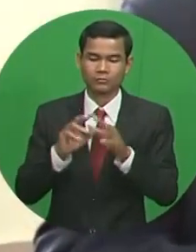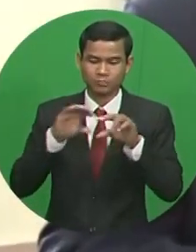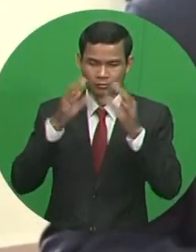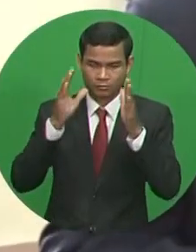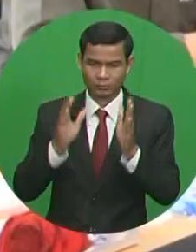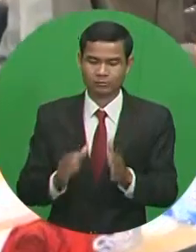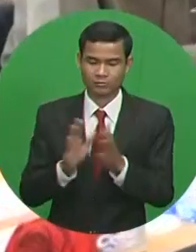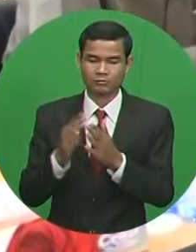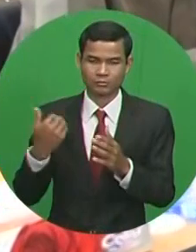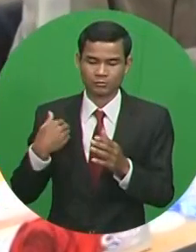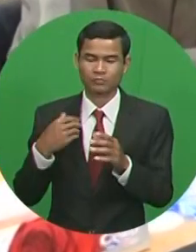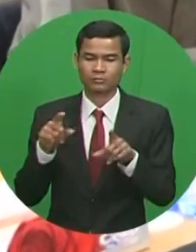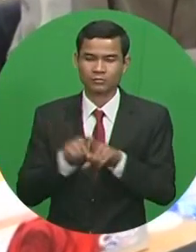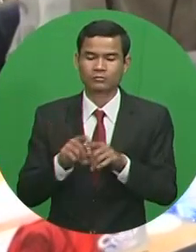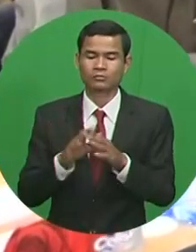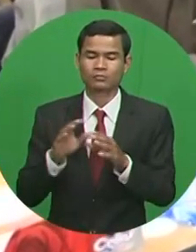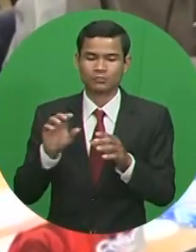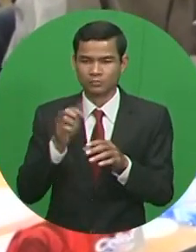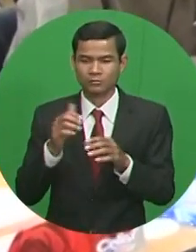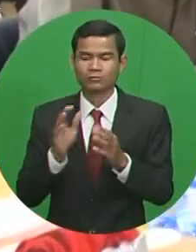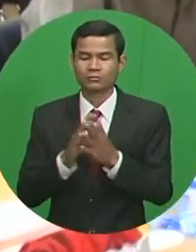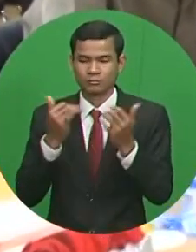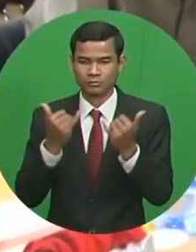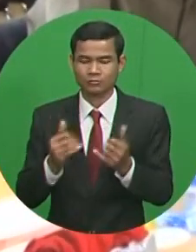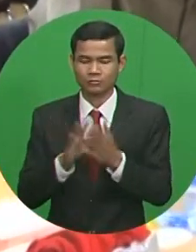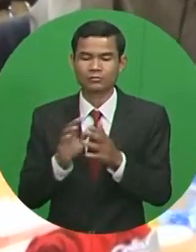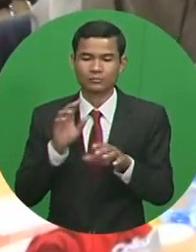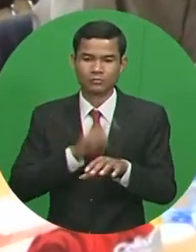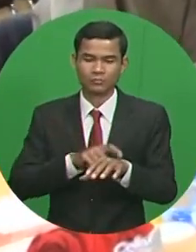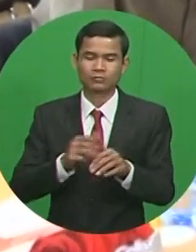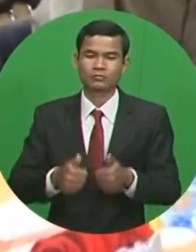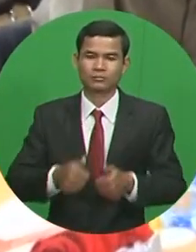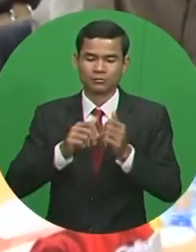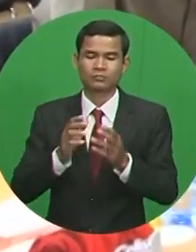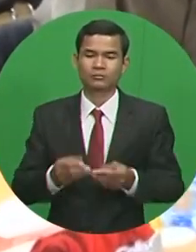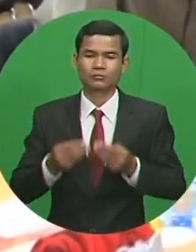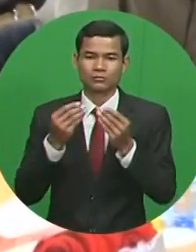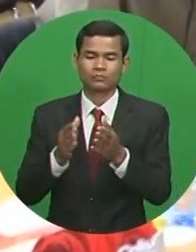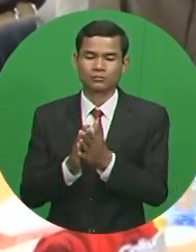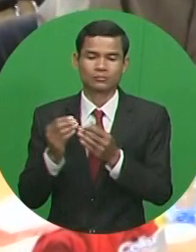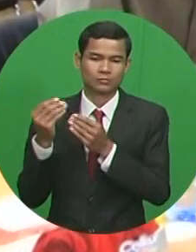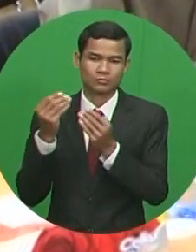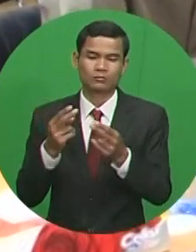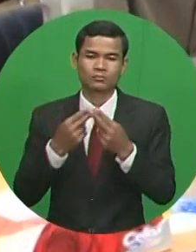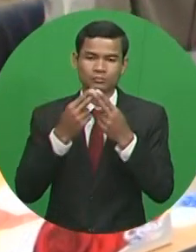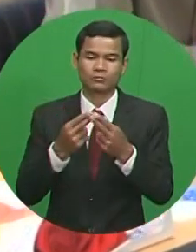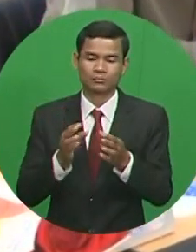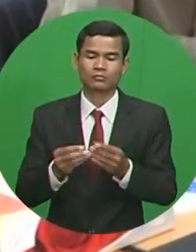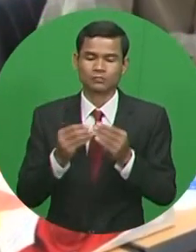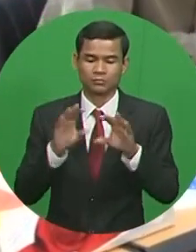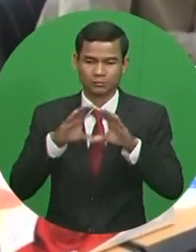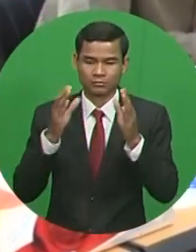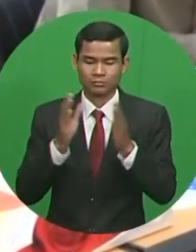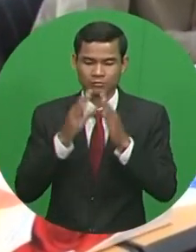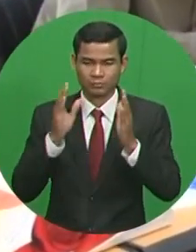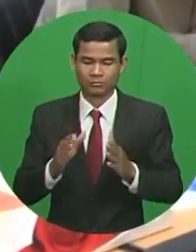មង្គលធីគ្រប់ដែលកន្លងមកក៏ដូចជាបច្ចុប្បន្នតែងតែឆ្លៀតពេលដ៏មានតម្លៃព្រមជាមួយការនាំយកនៅអំណោយមកប្រគល់ជូន